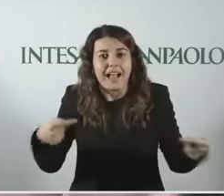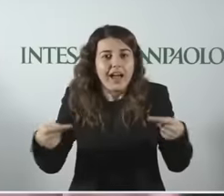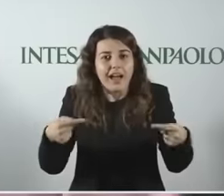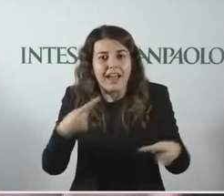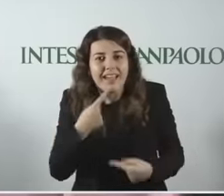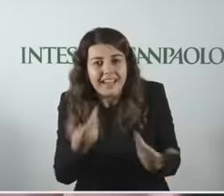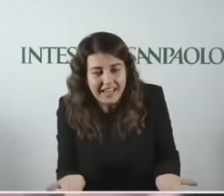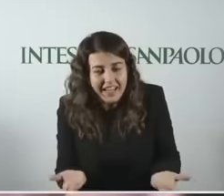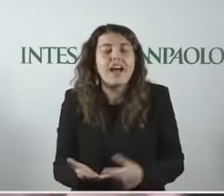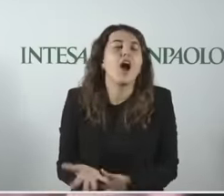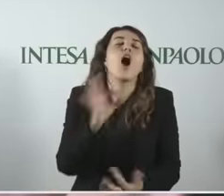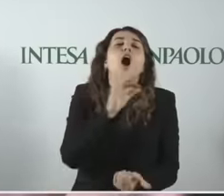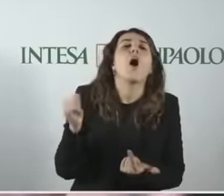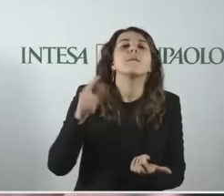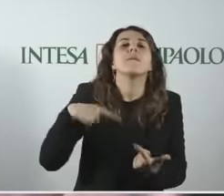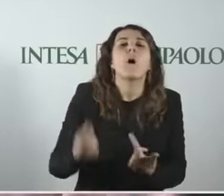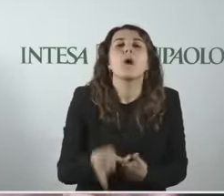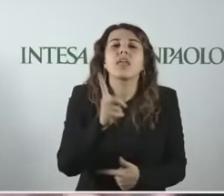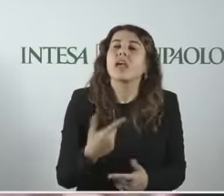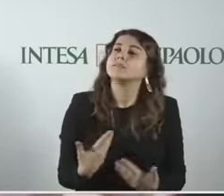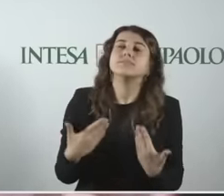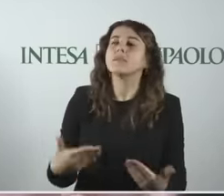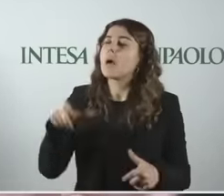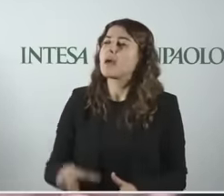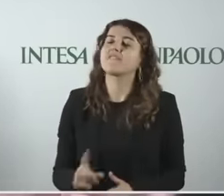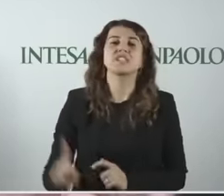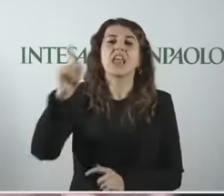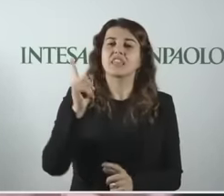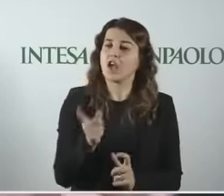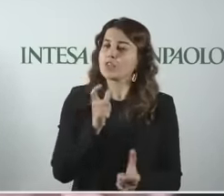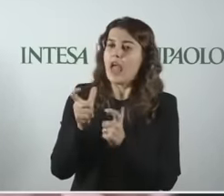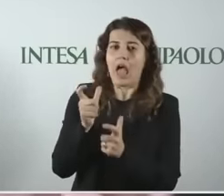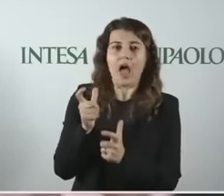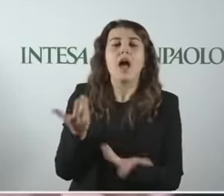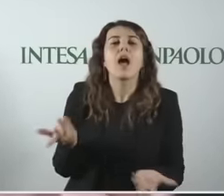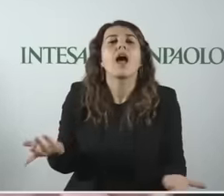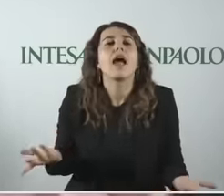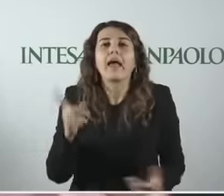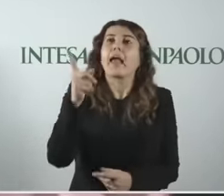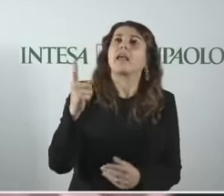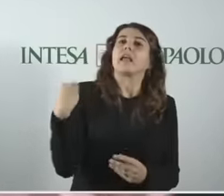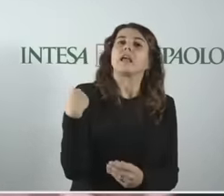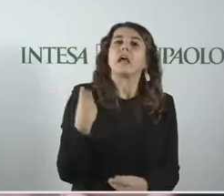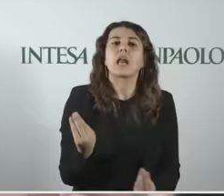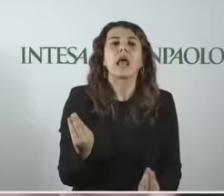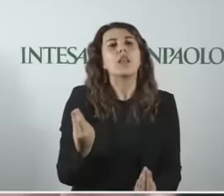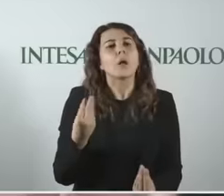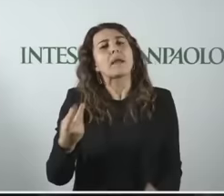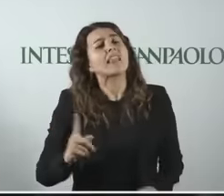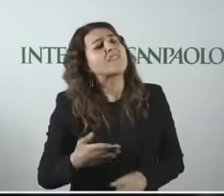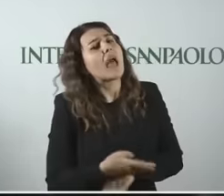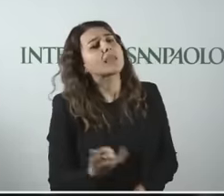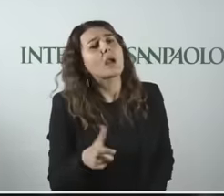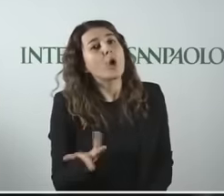oppure Comunque prima o poi dovrai comparire davanti a lui in ogni caso Ecco e e lui ti chiederà Perché ti dovrei F entrare